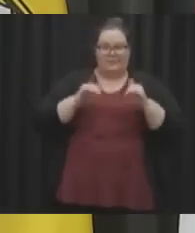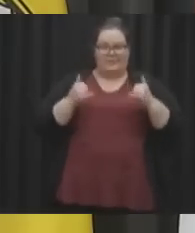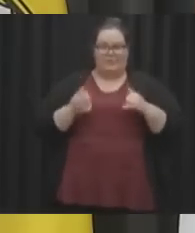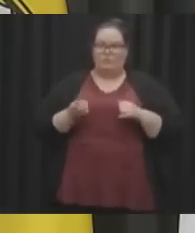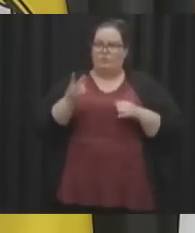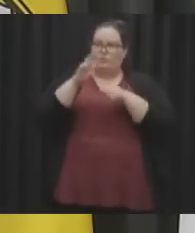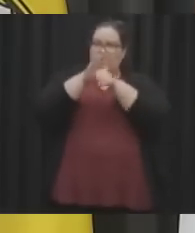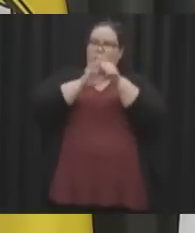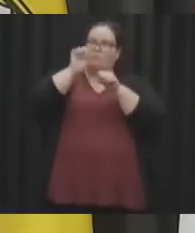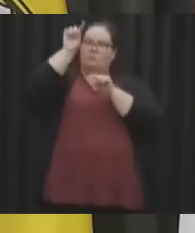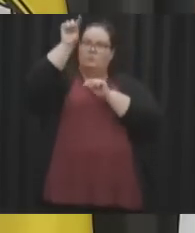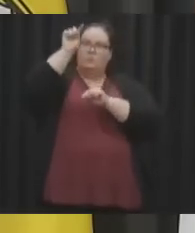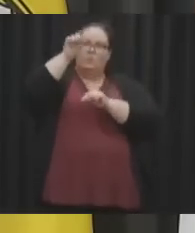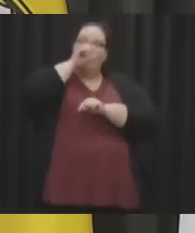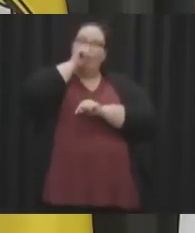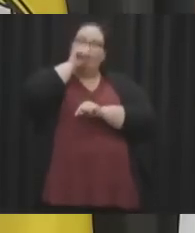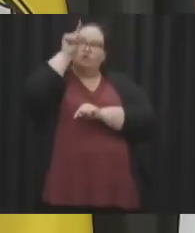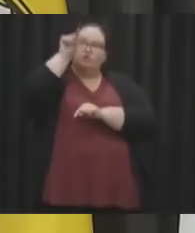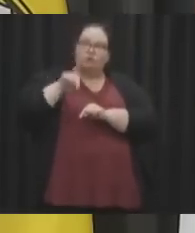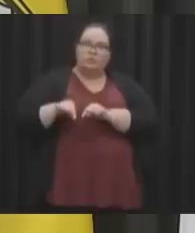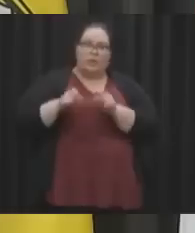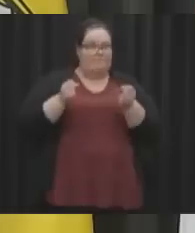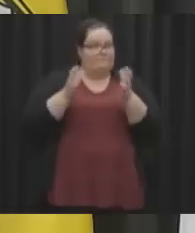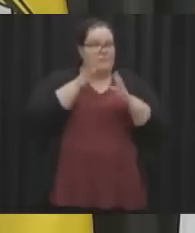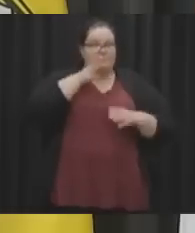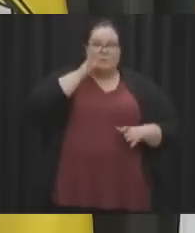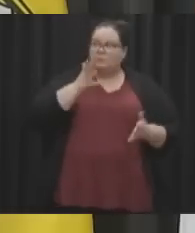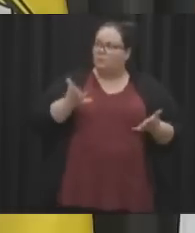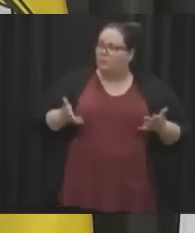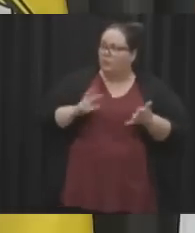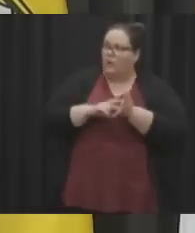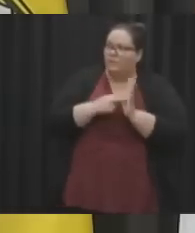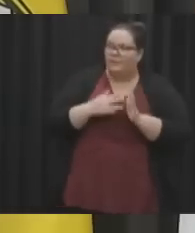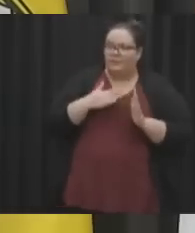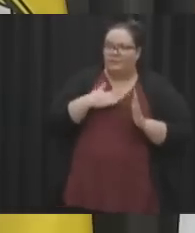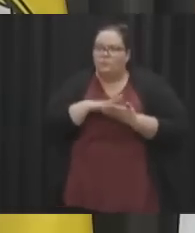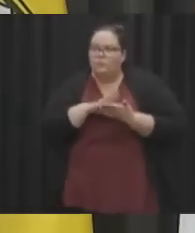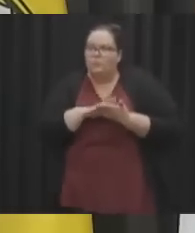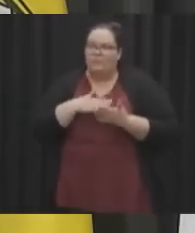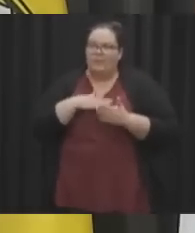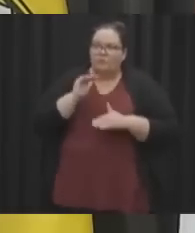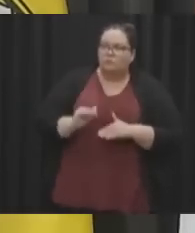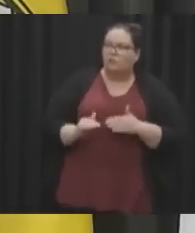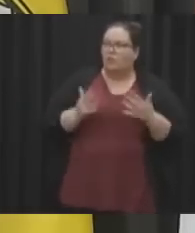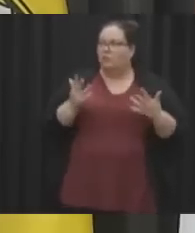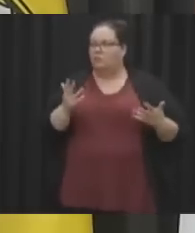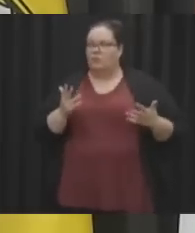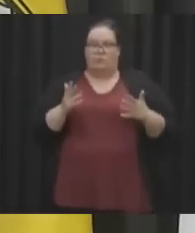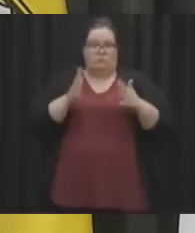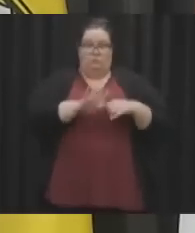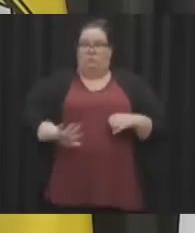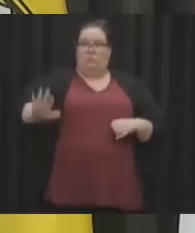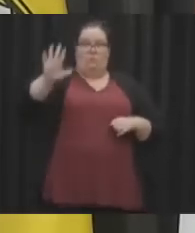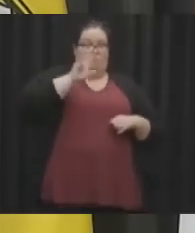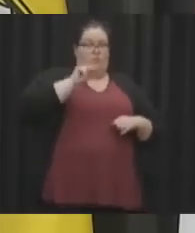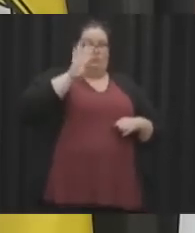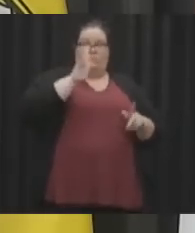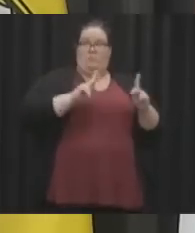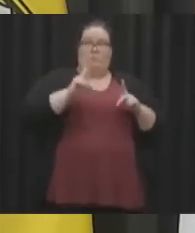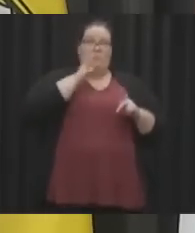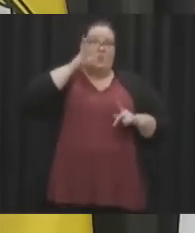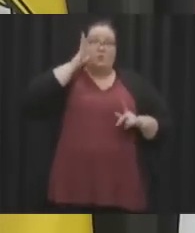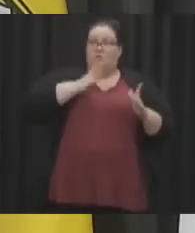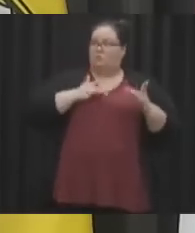connaît que les masques sont une manière effective, sécuritaire, simple de combattre contre le